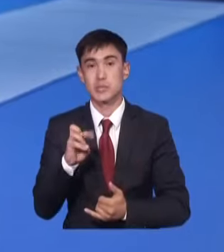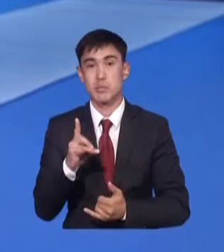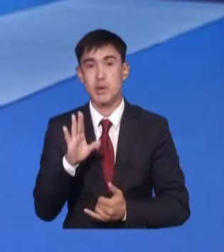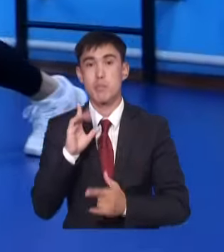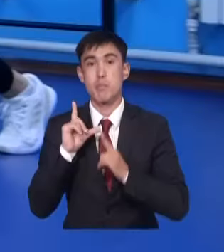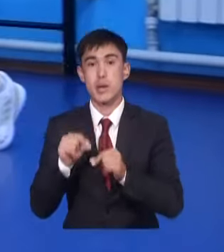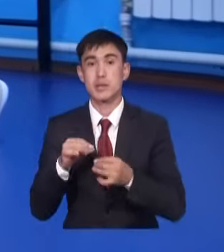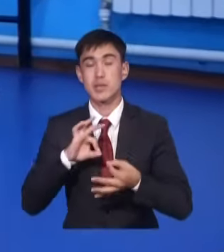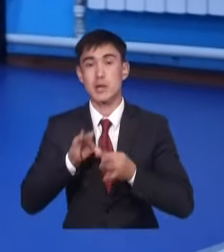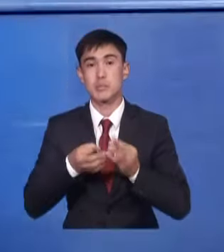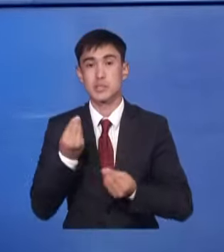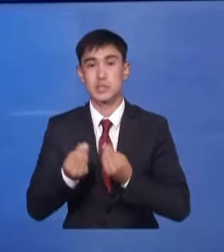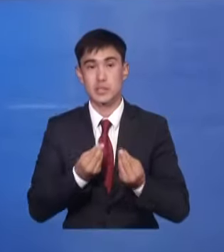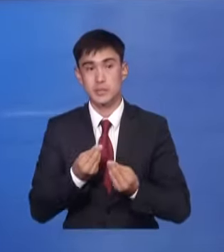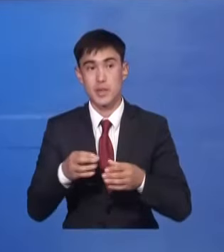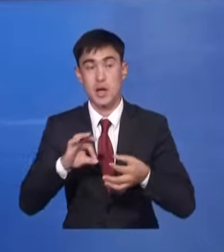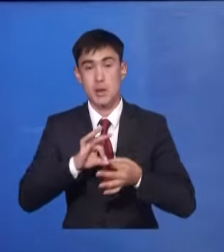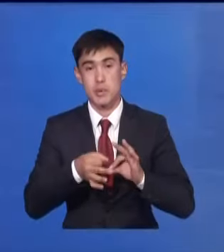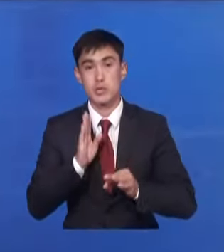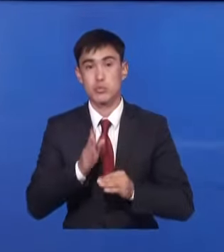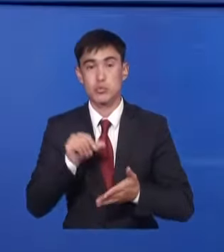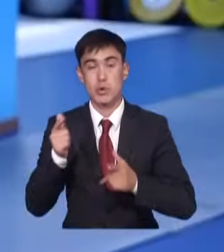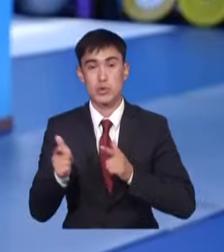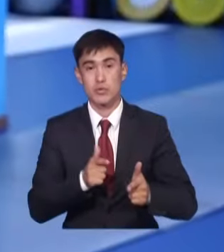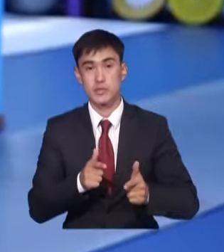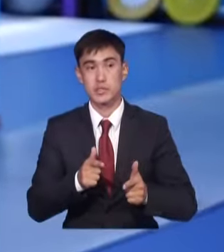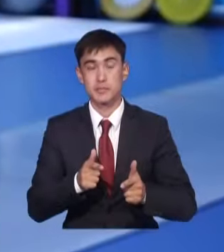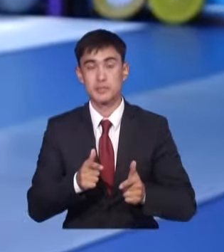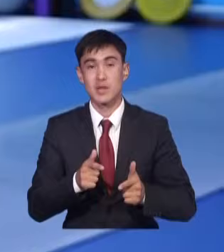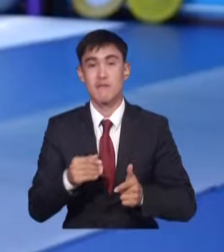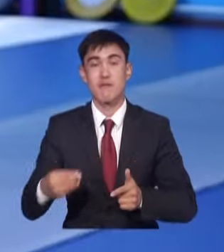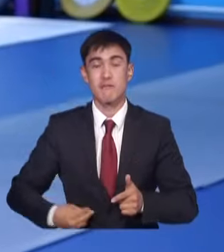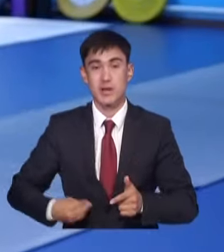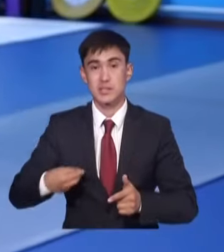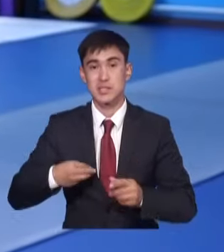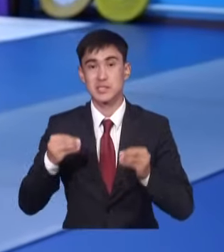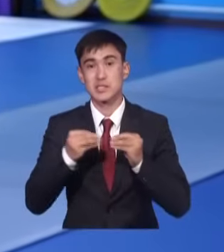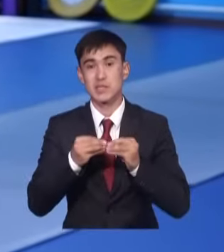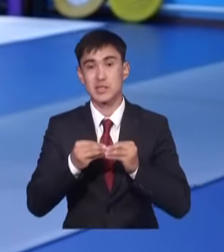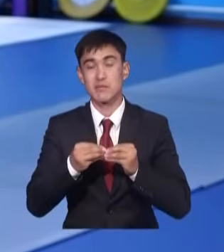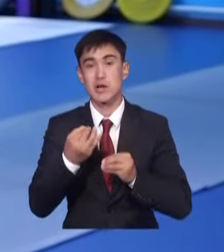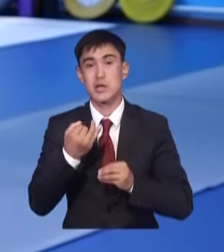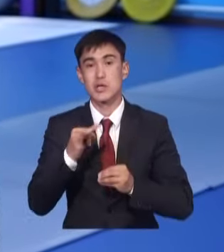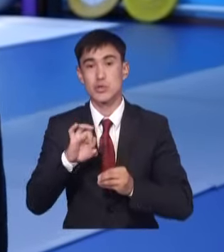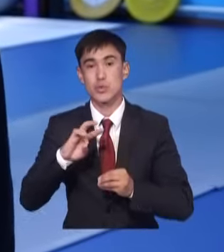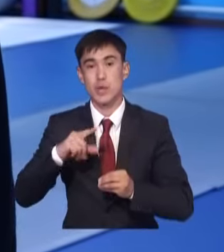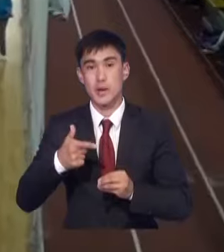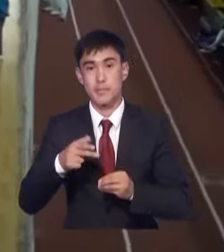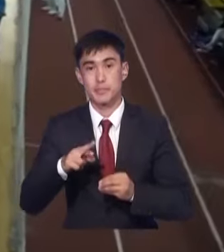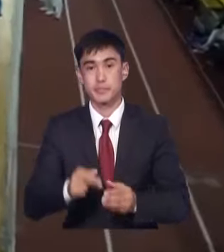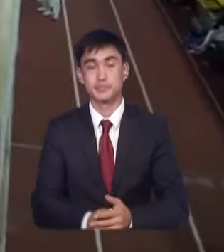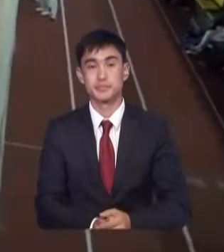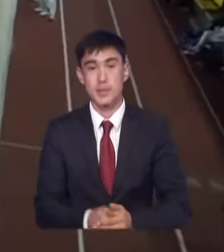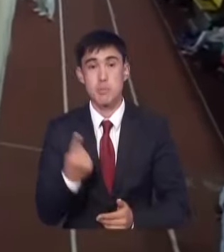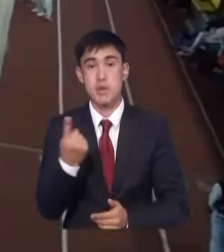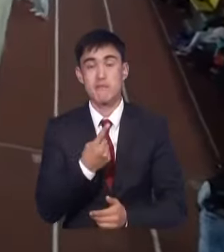рейтингом окие игры к Олимпиаде будем готовиться уже непосредственно во Франции с 10 июля